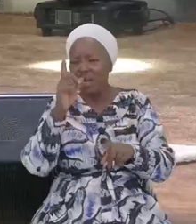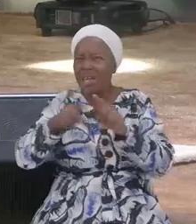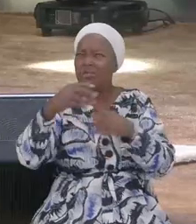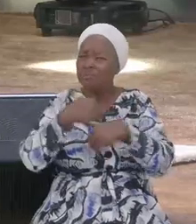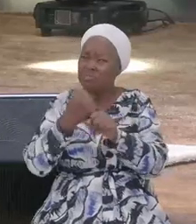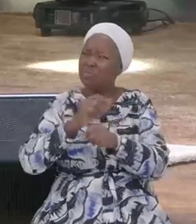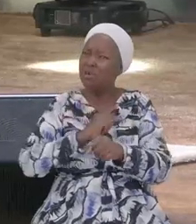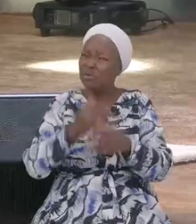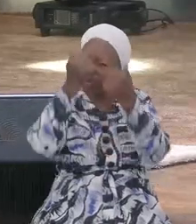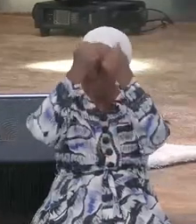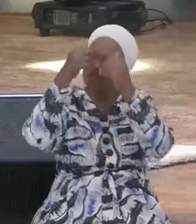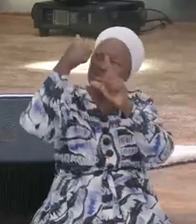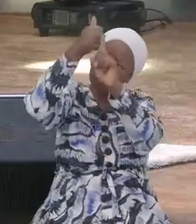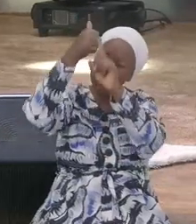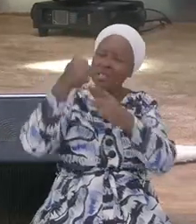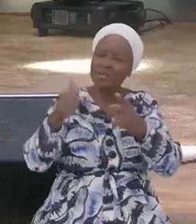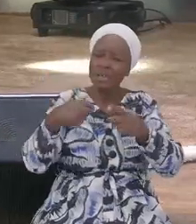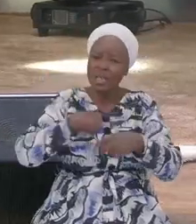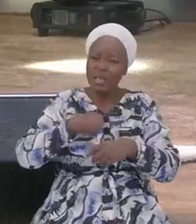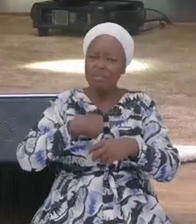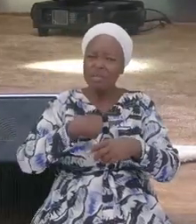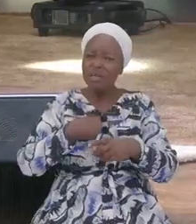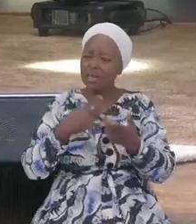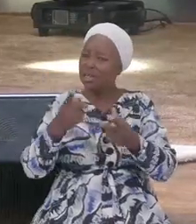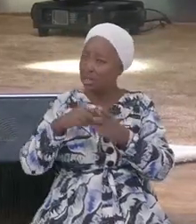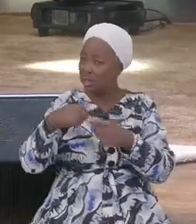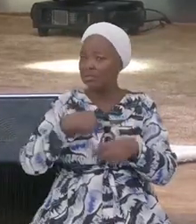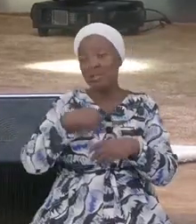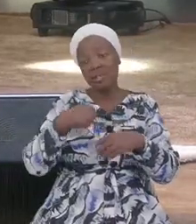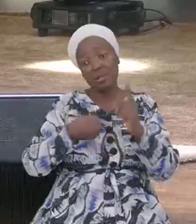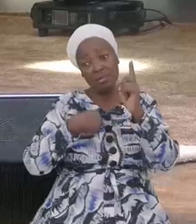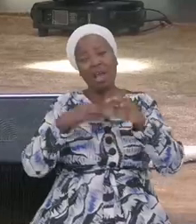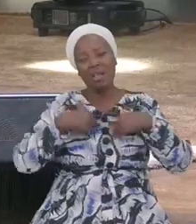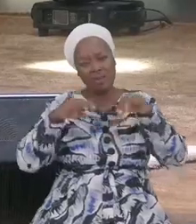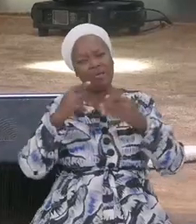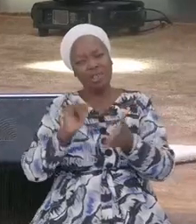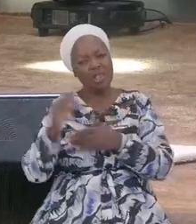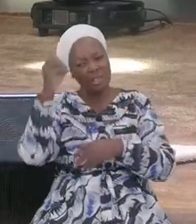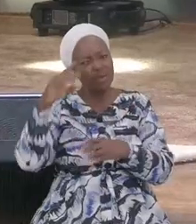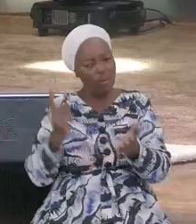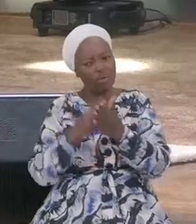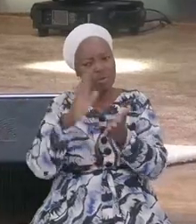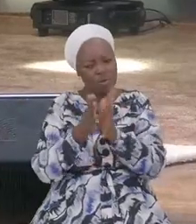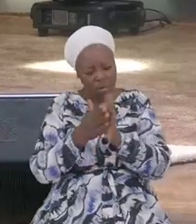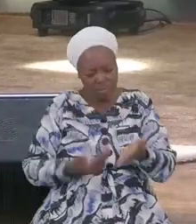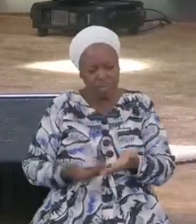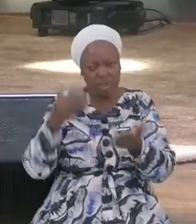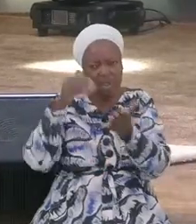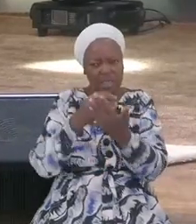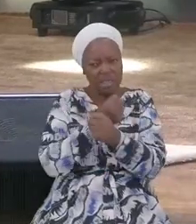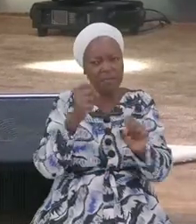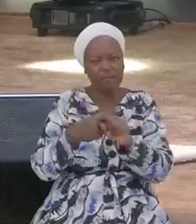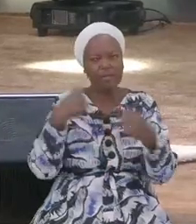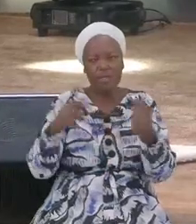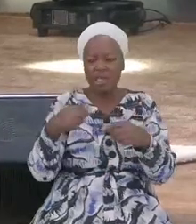rendre obéissant? Je vous ai donné la grâce. Une fois que vous êtes sauvé, vous pouvez le faire. Je vous ai donné l'onction. Si vous êtes un